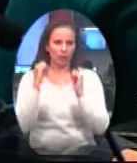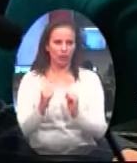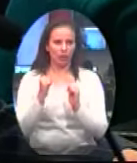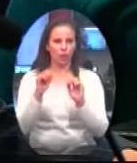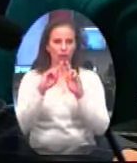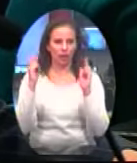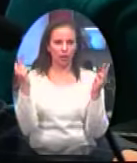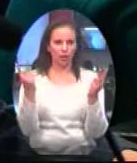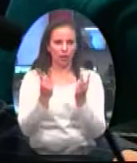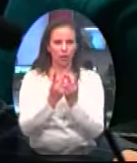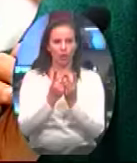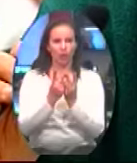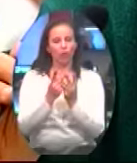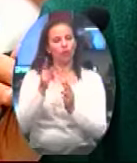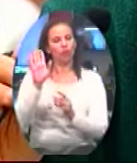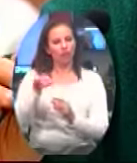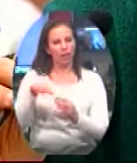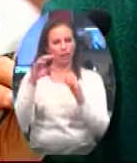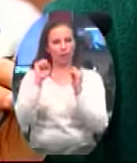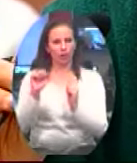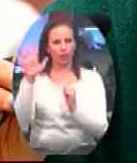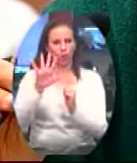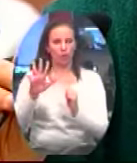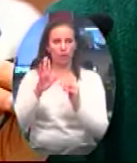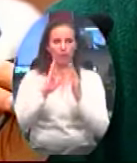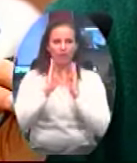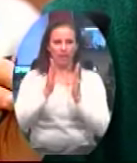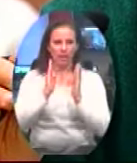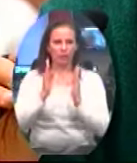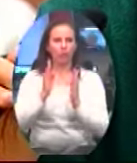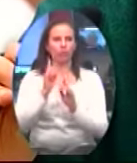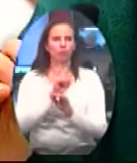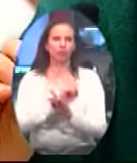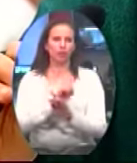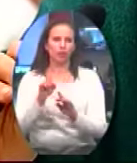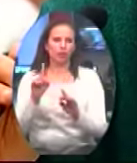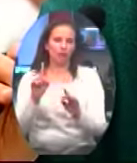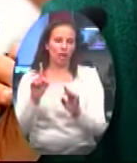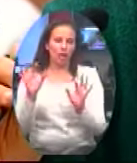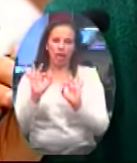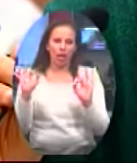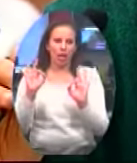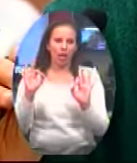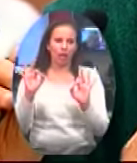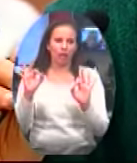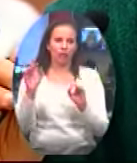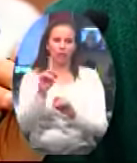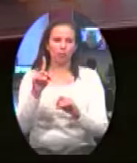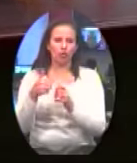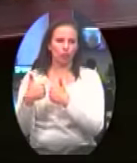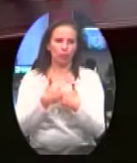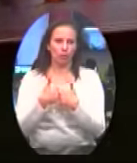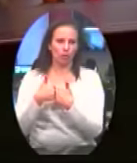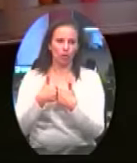הקהילות, גם כן על ביטחון אירופי. פייסבוק בכלל לא מעסיק כוח אדם שמסוגל להתמודד בכל התלונות